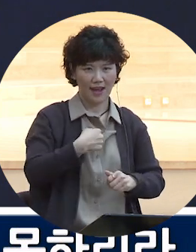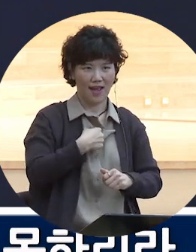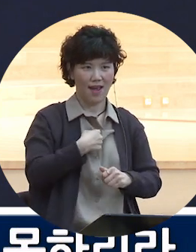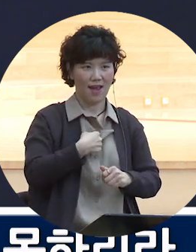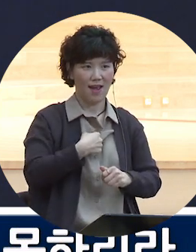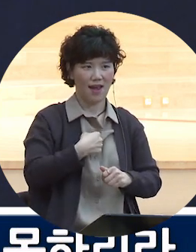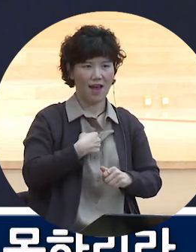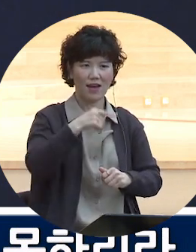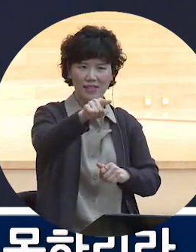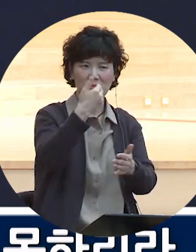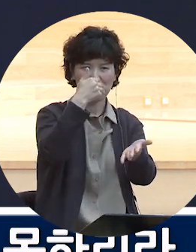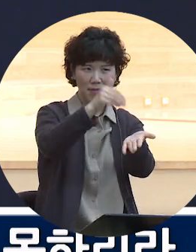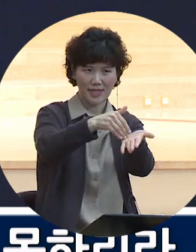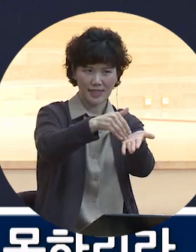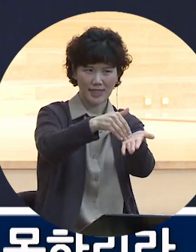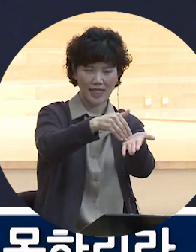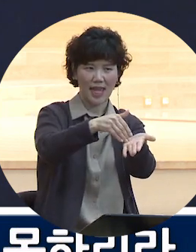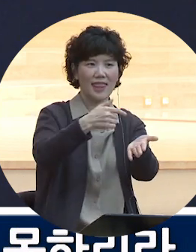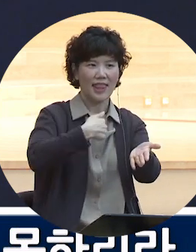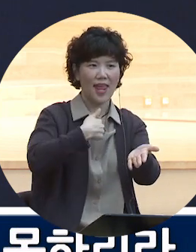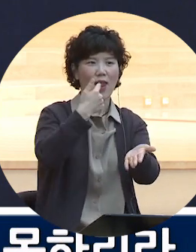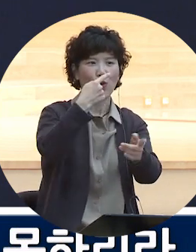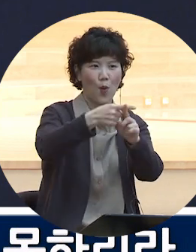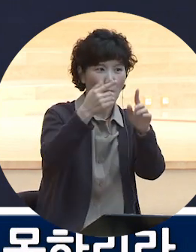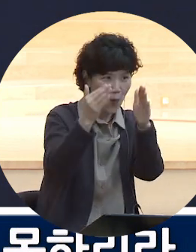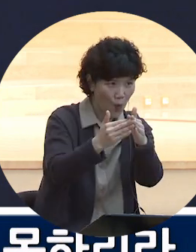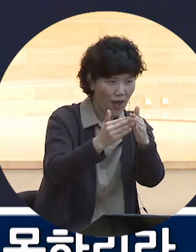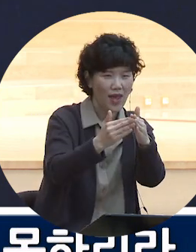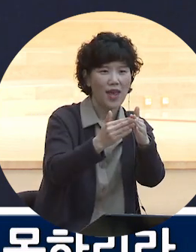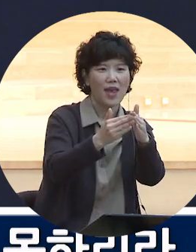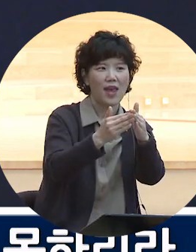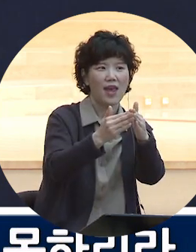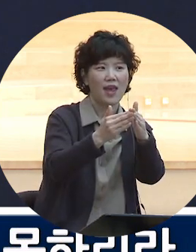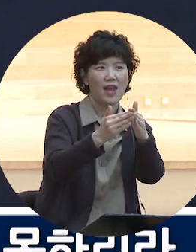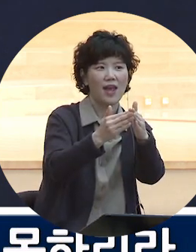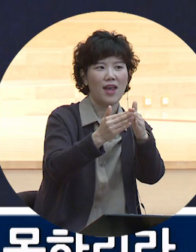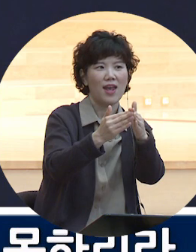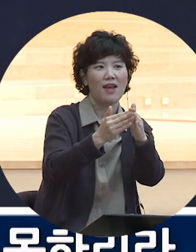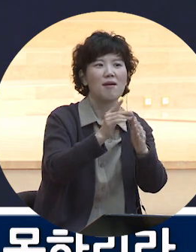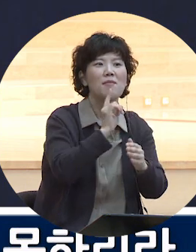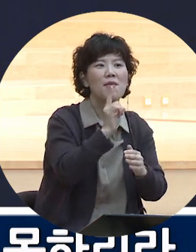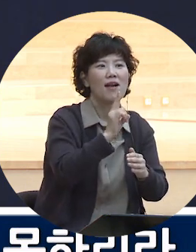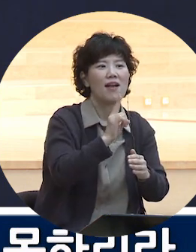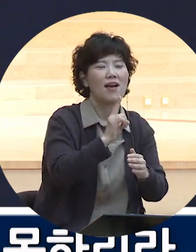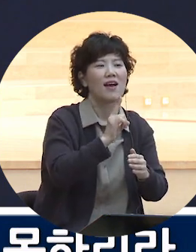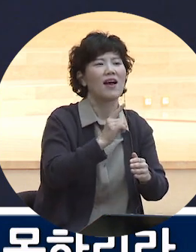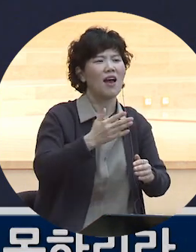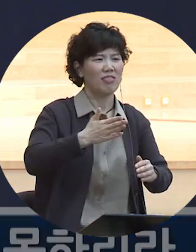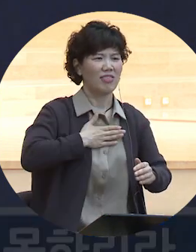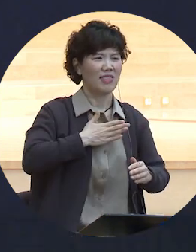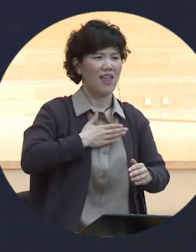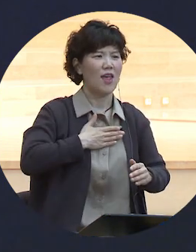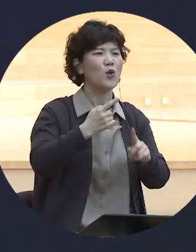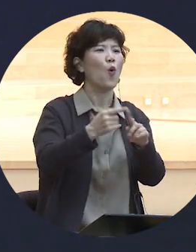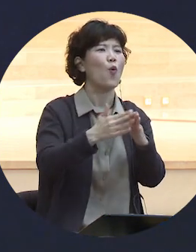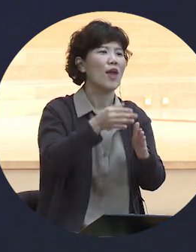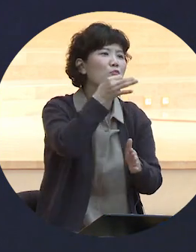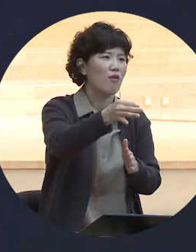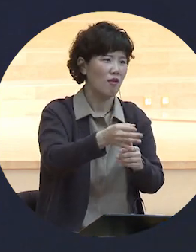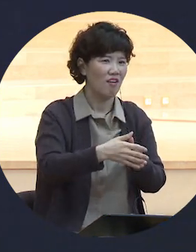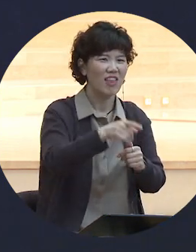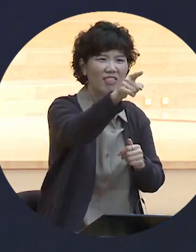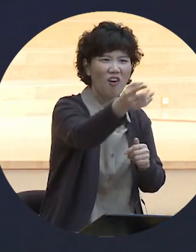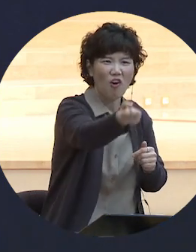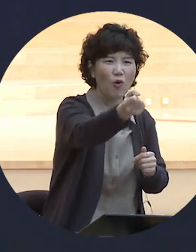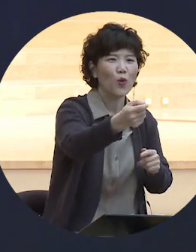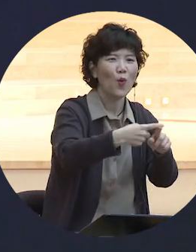이 반석 위에 내 교회, I will build my church, my church. 내 교회라고 말하는 거예요. 너희들 교회